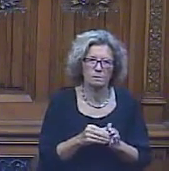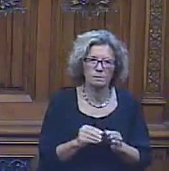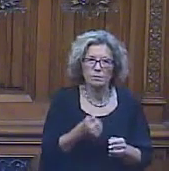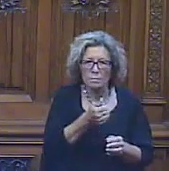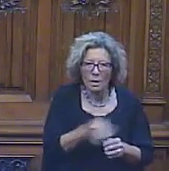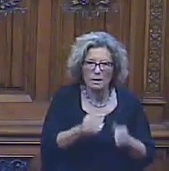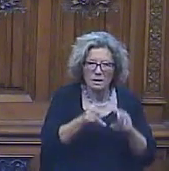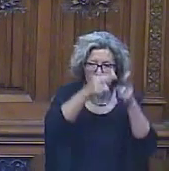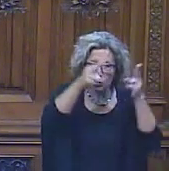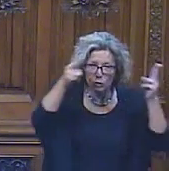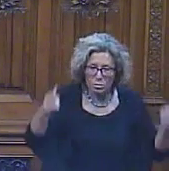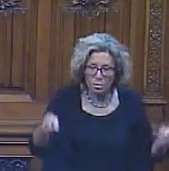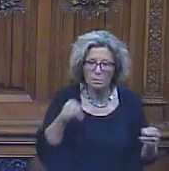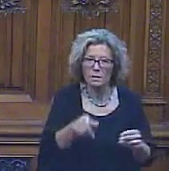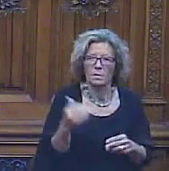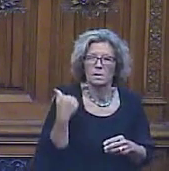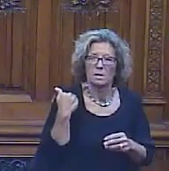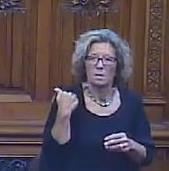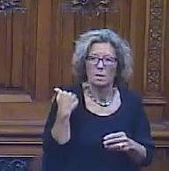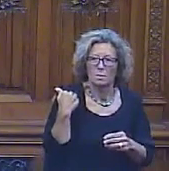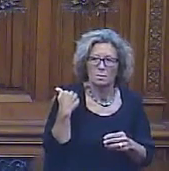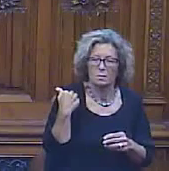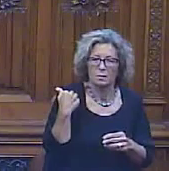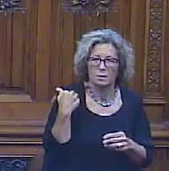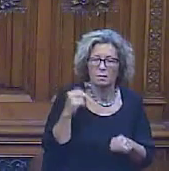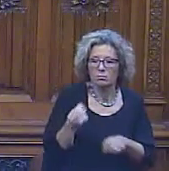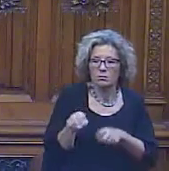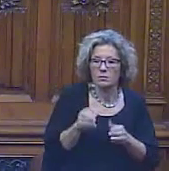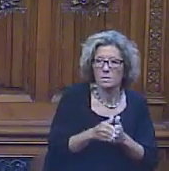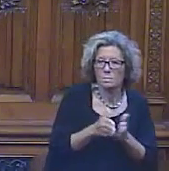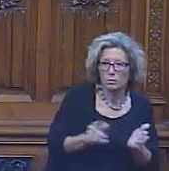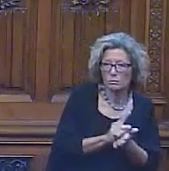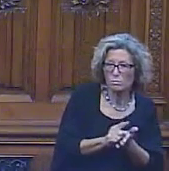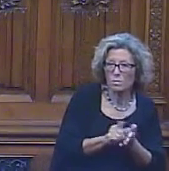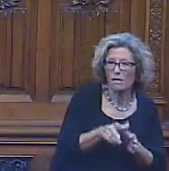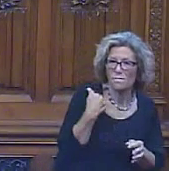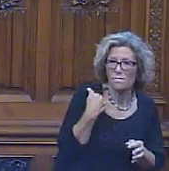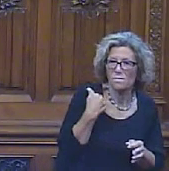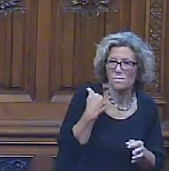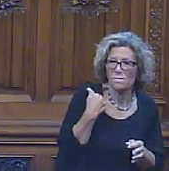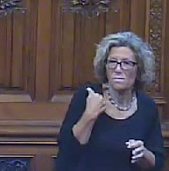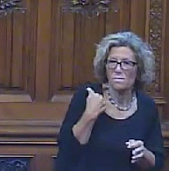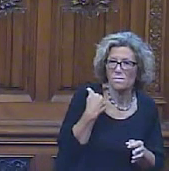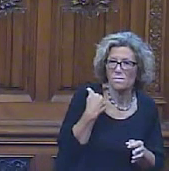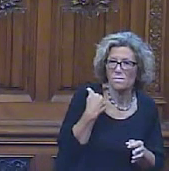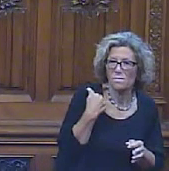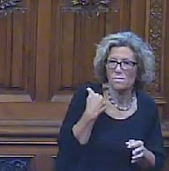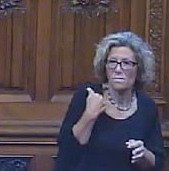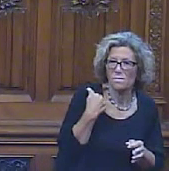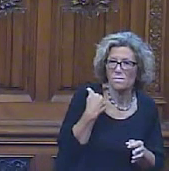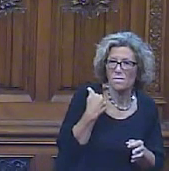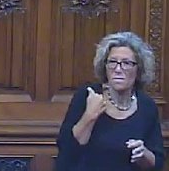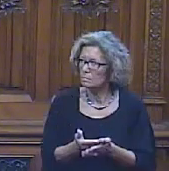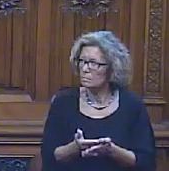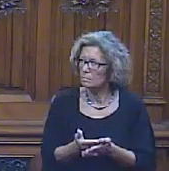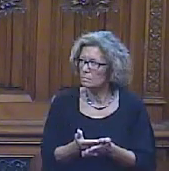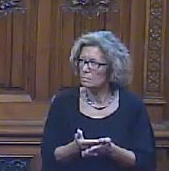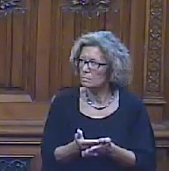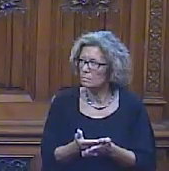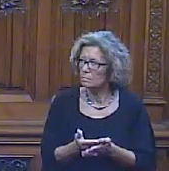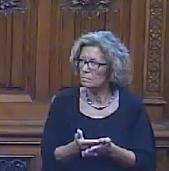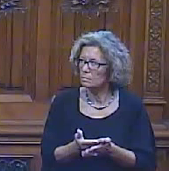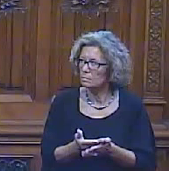Konzept, das Sie in der letzten Legislaturperiode hatten, war, die kommunalen Abgaben zu erhöhen und somit die Wienerinnen